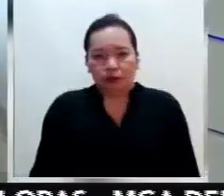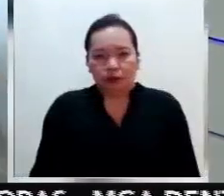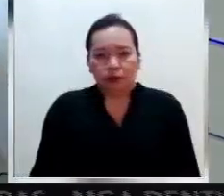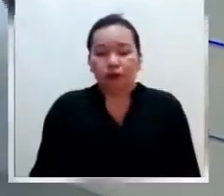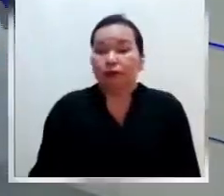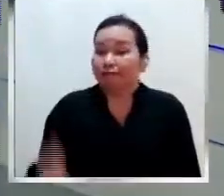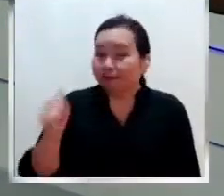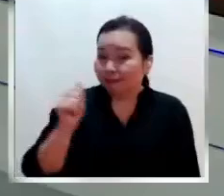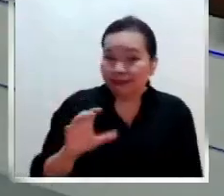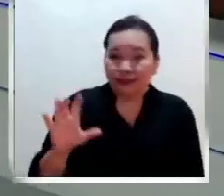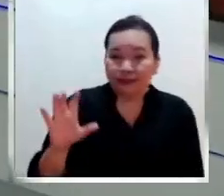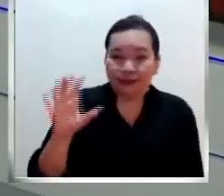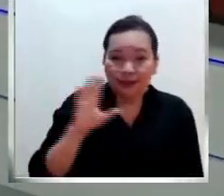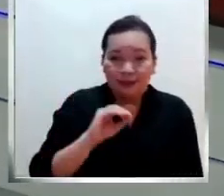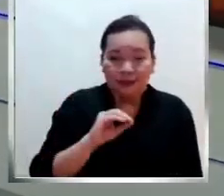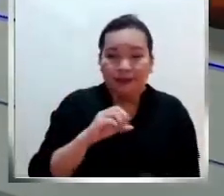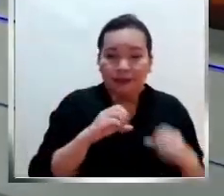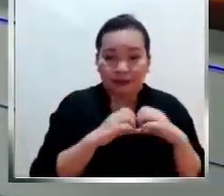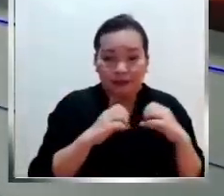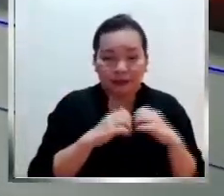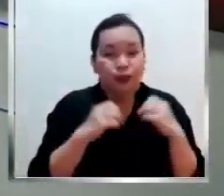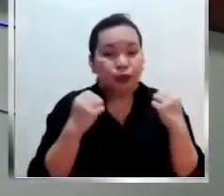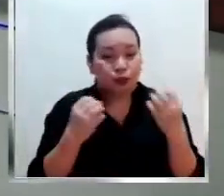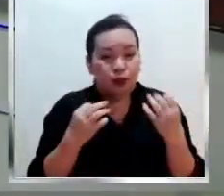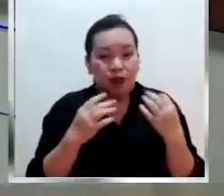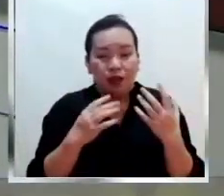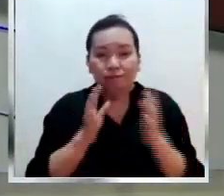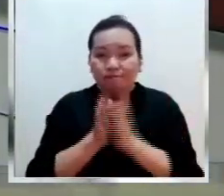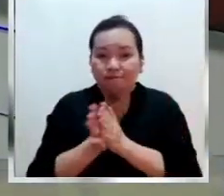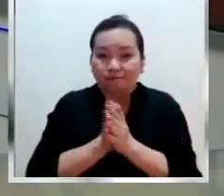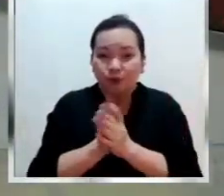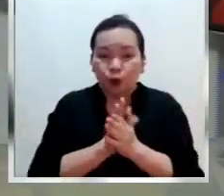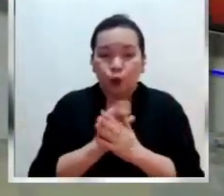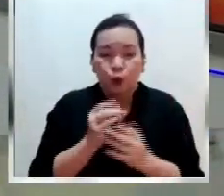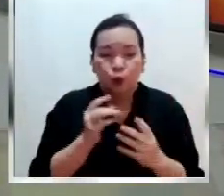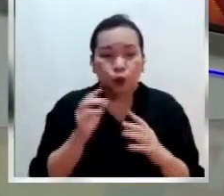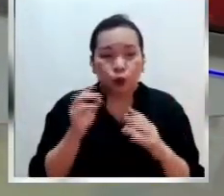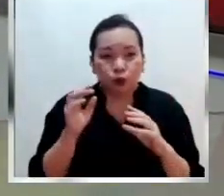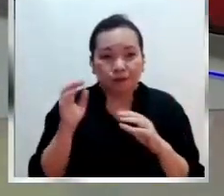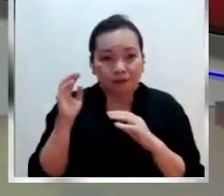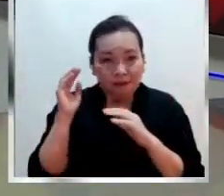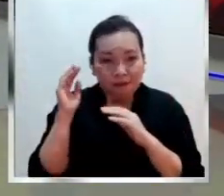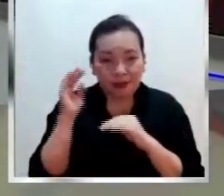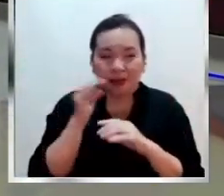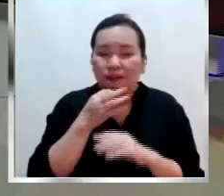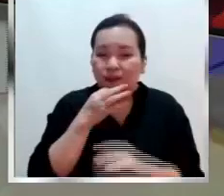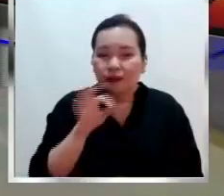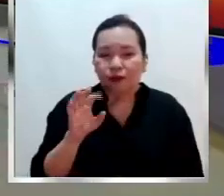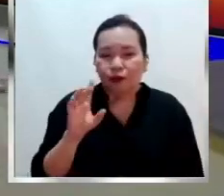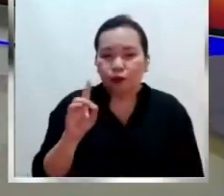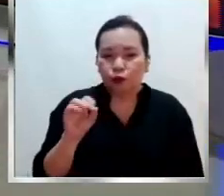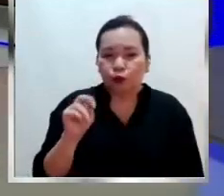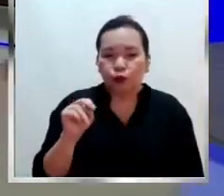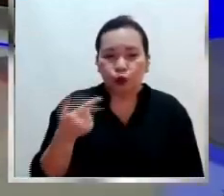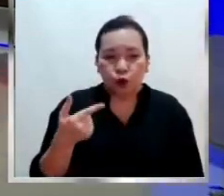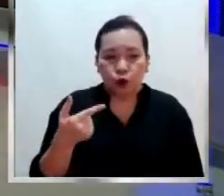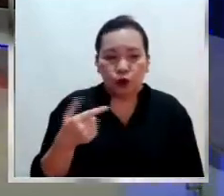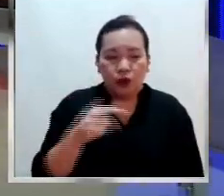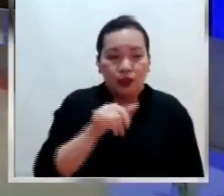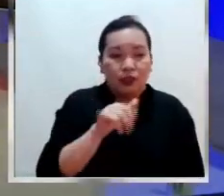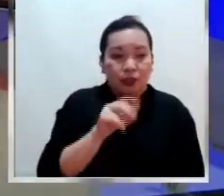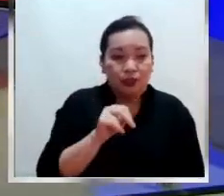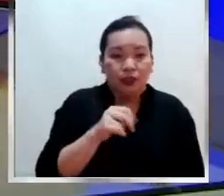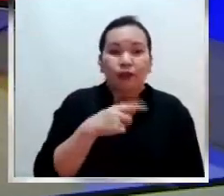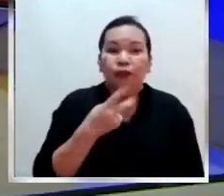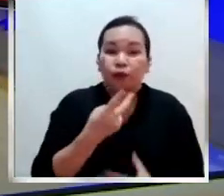kapuso, maraming abangan ang mga tagahanga ng Dong Yan. Dahil bukod sa kanilang comeback project sa big screen, The Kali continues sa